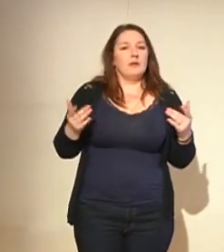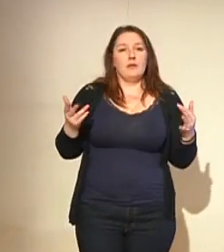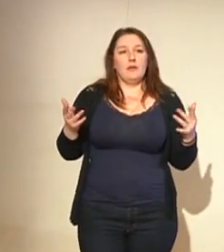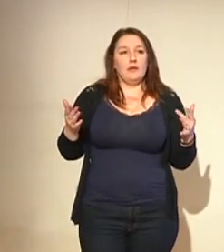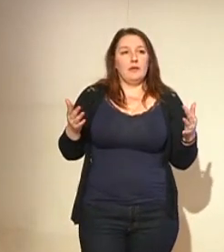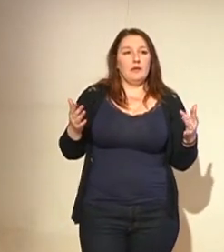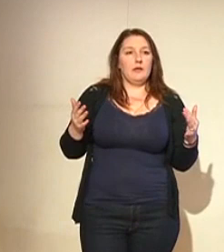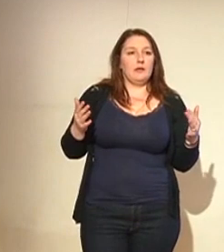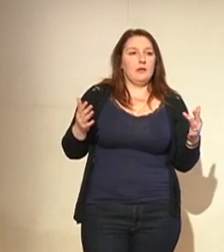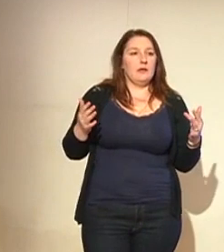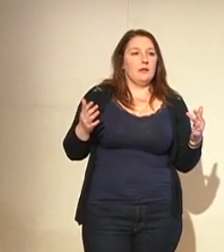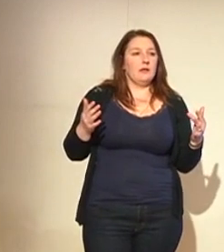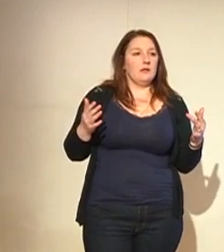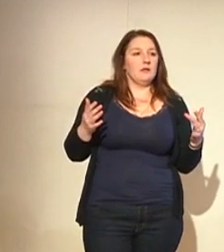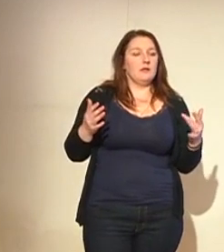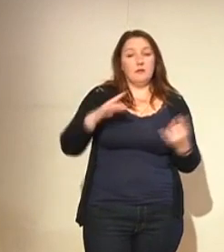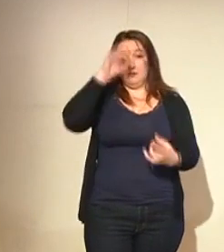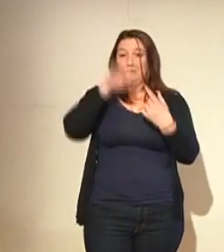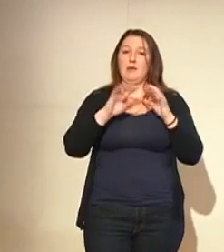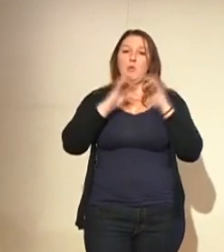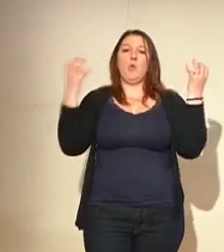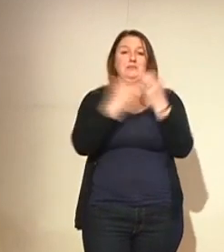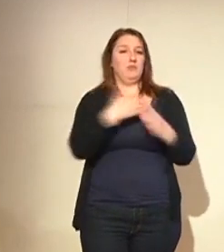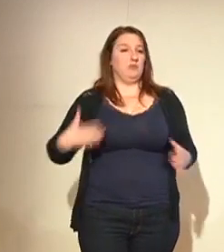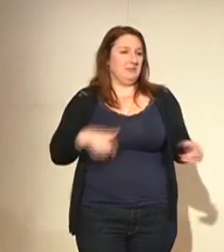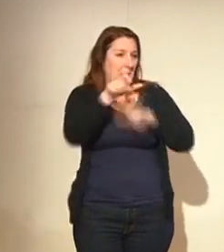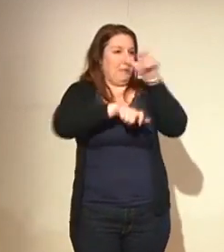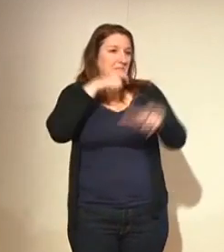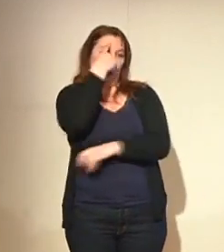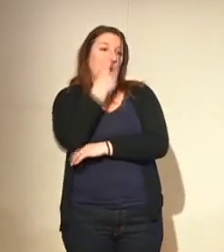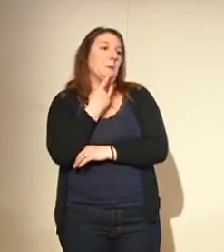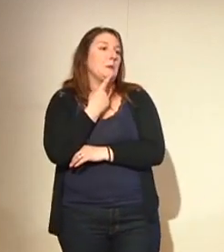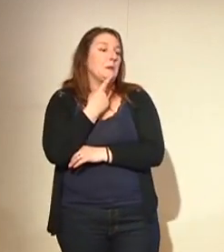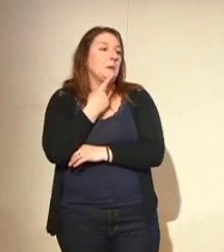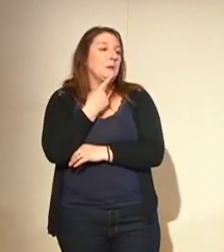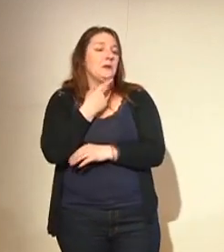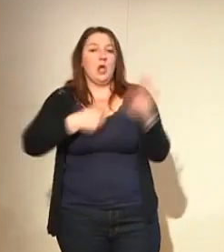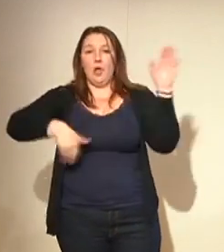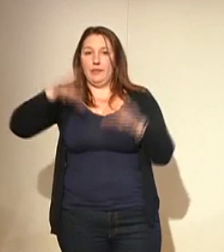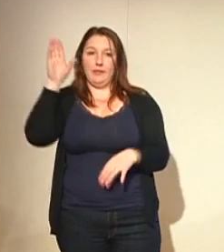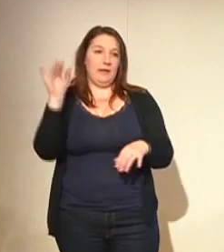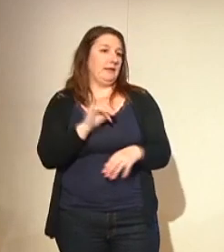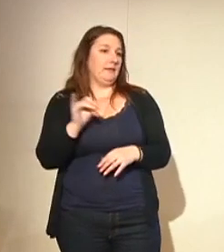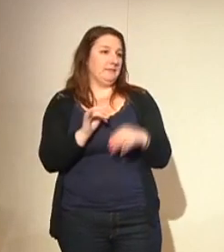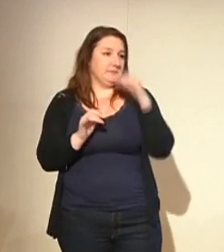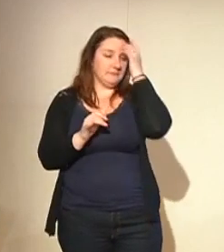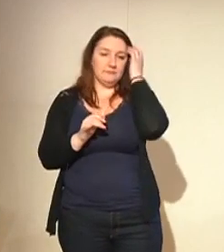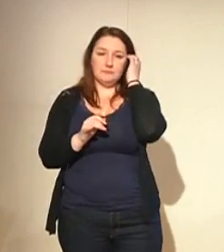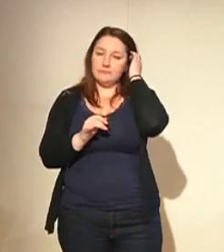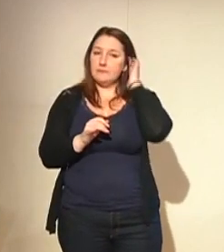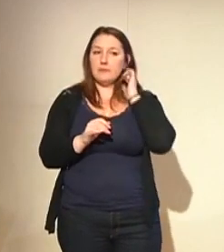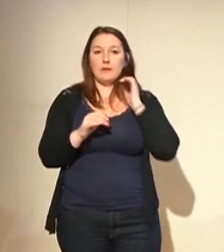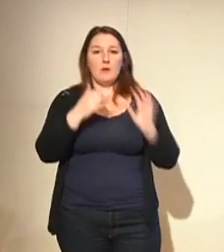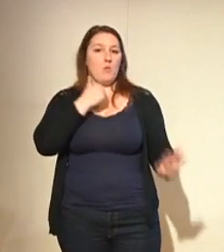avons en ce qui concerne le conseil municipal comme candidat